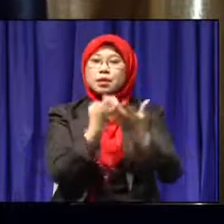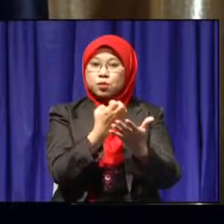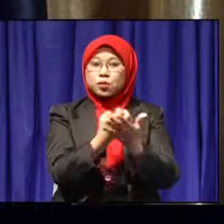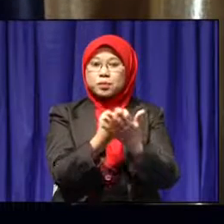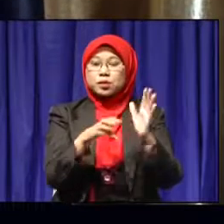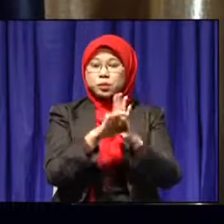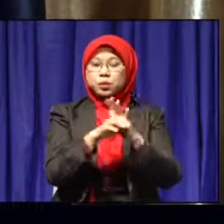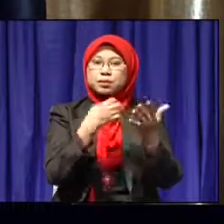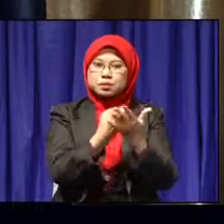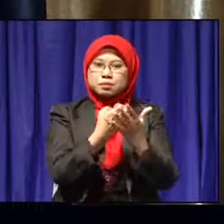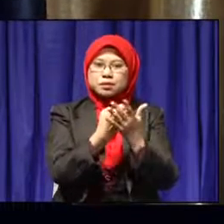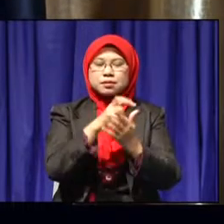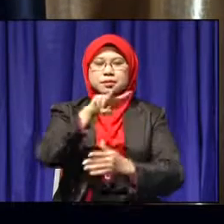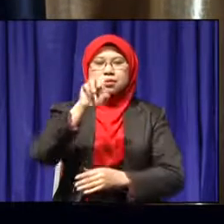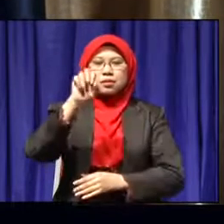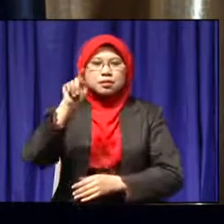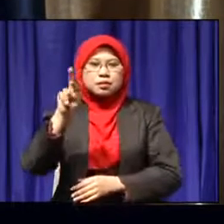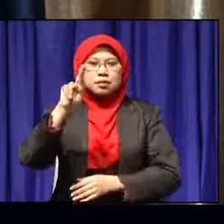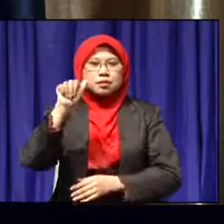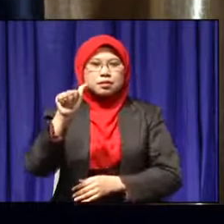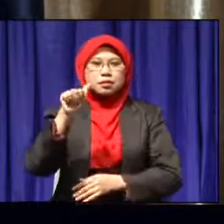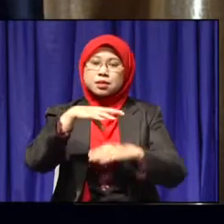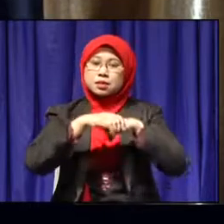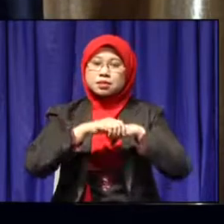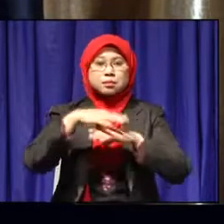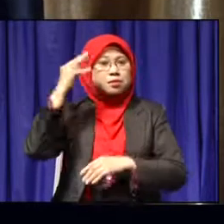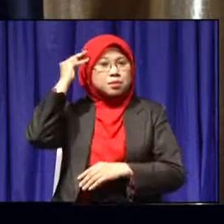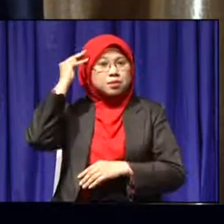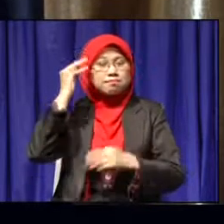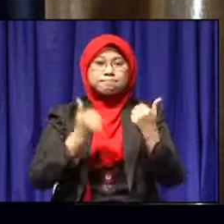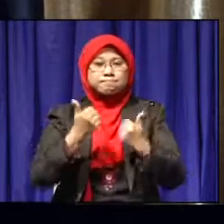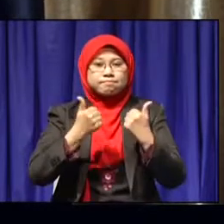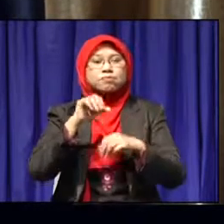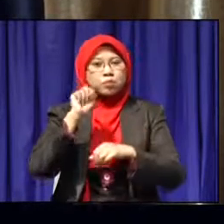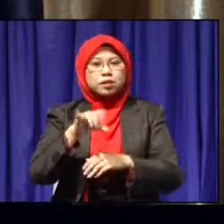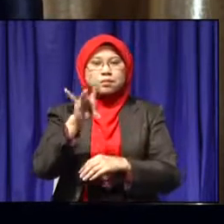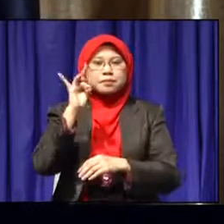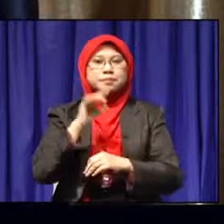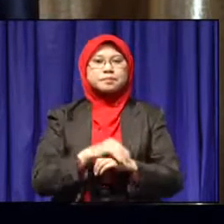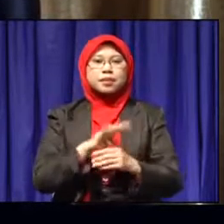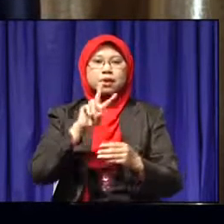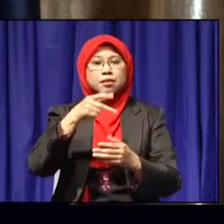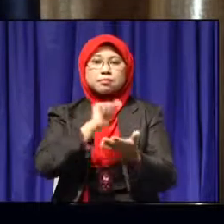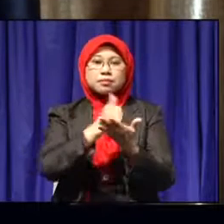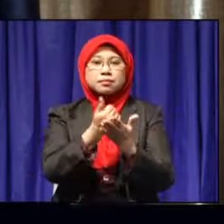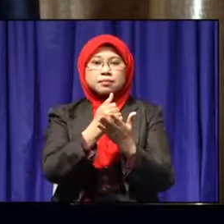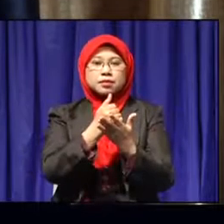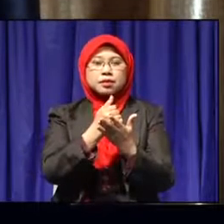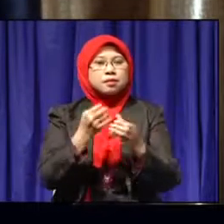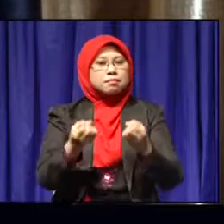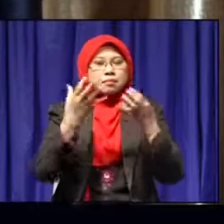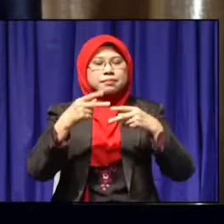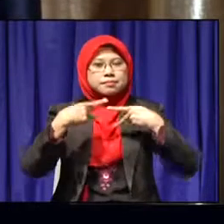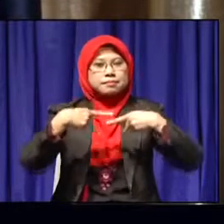ataupun sastra Inggris sastra selain tetap pun perekonomian Jadi ini akan membeli lebih banyak